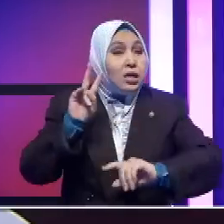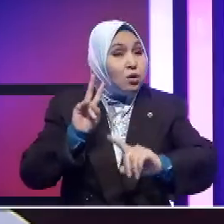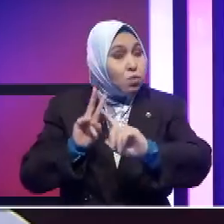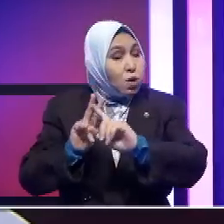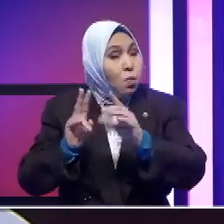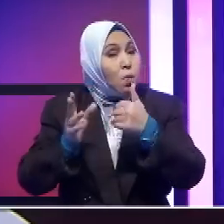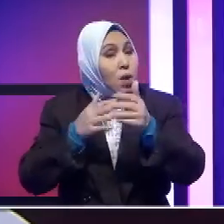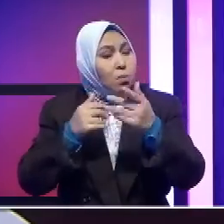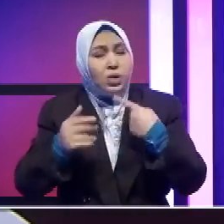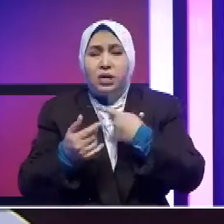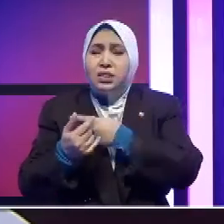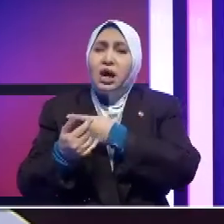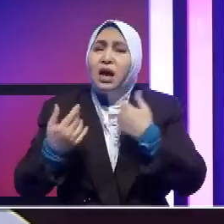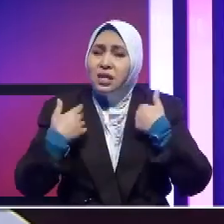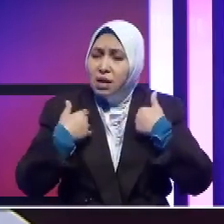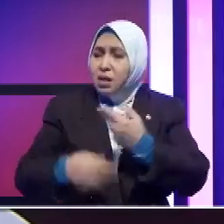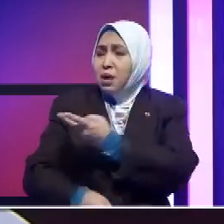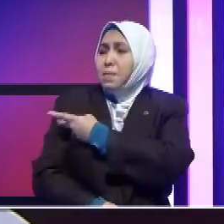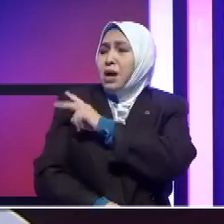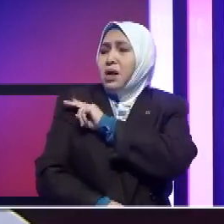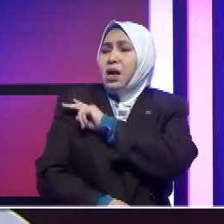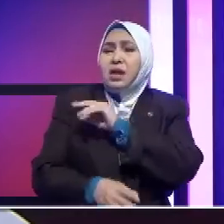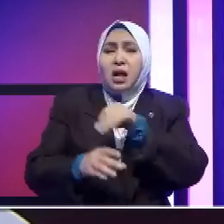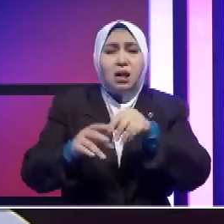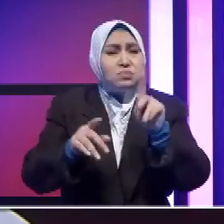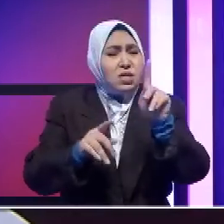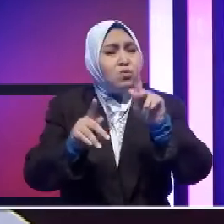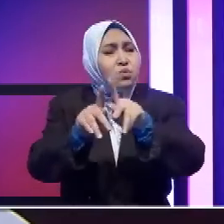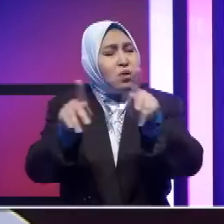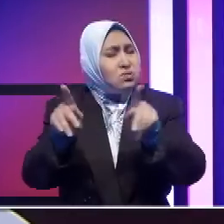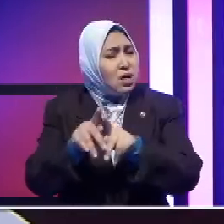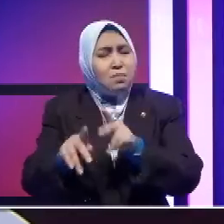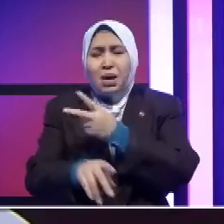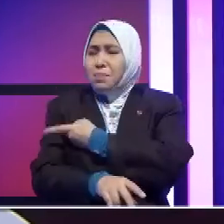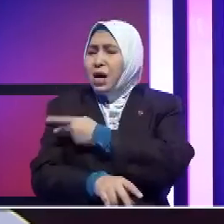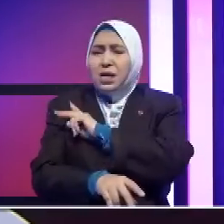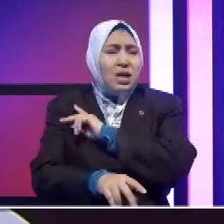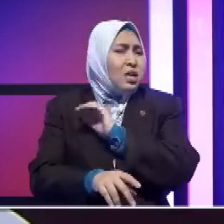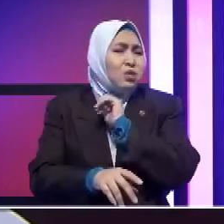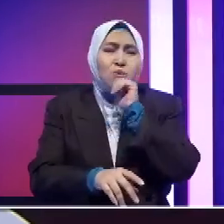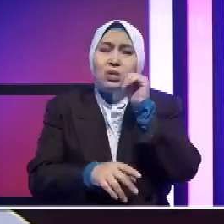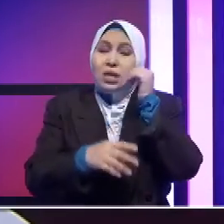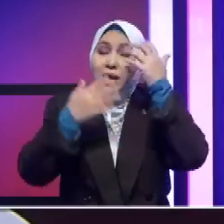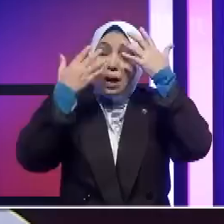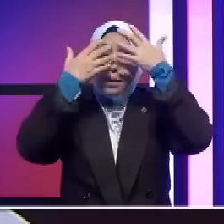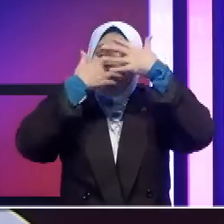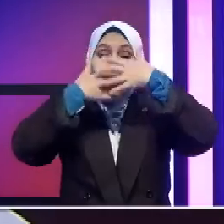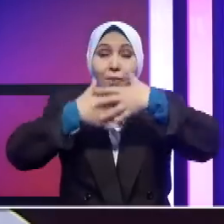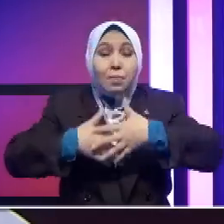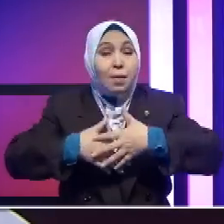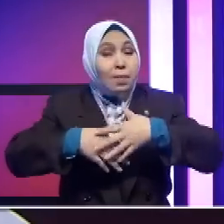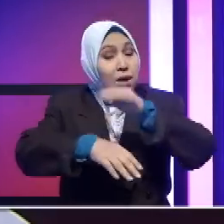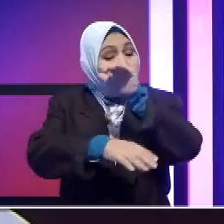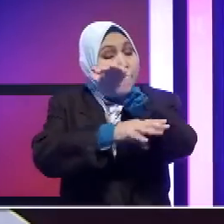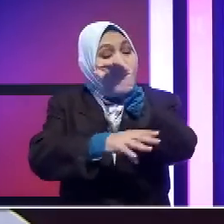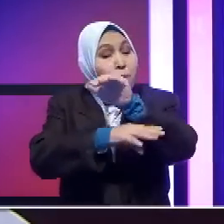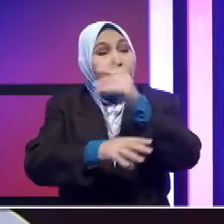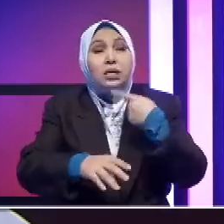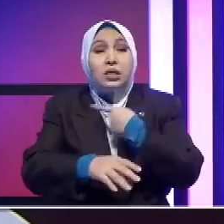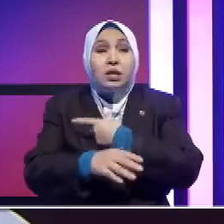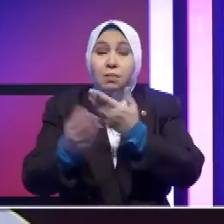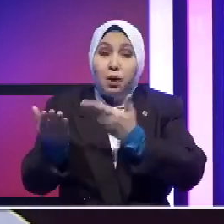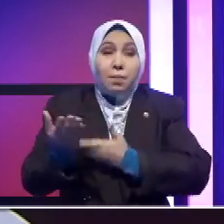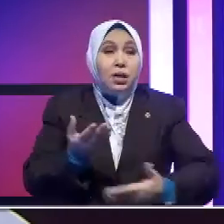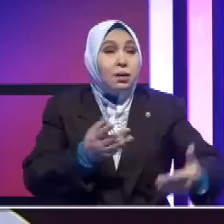walaupun kita ada pangkat dalam sesuatu kawasan, tetapi pangkat itu tidak mengaburi kepada perjuangan kita, membawa